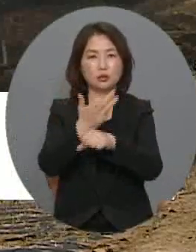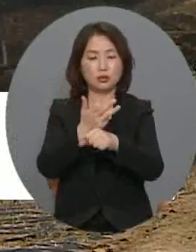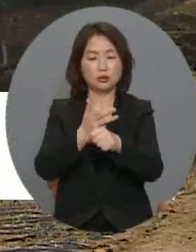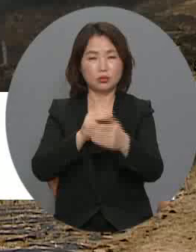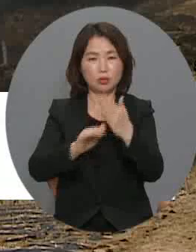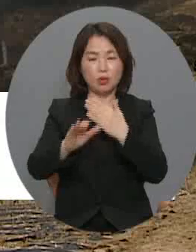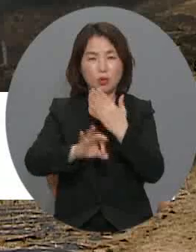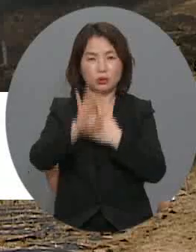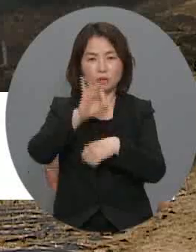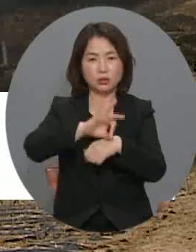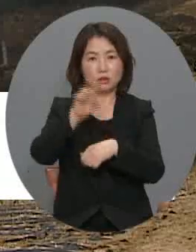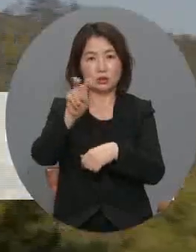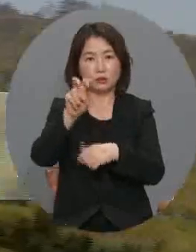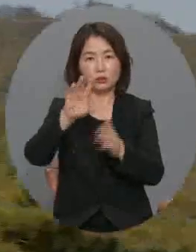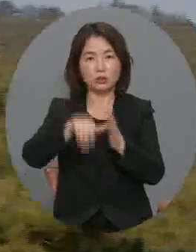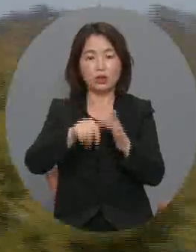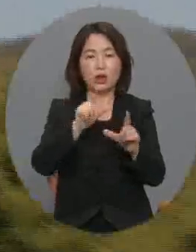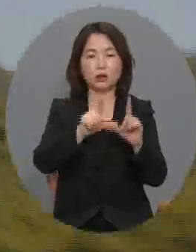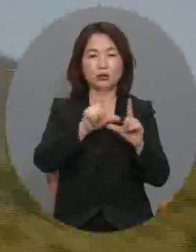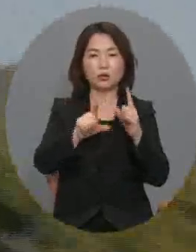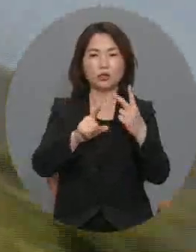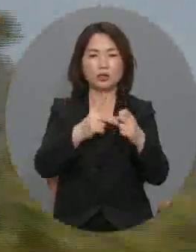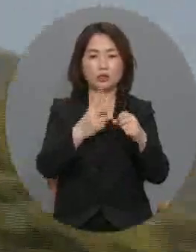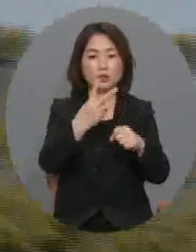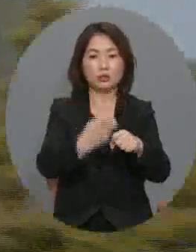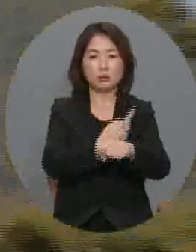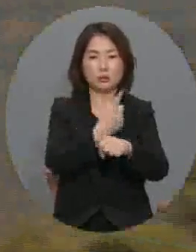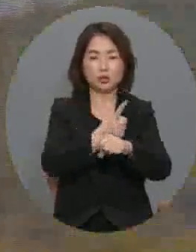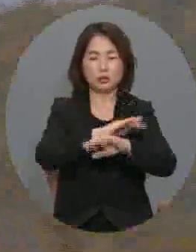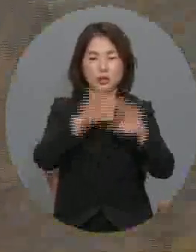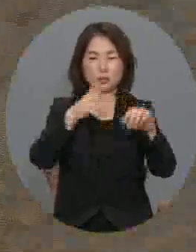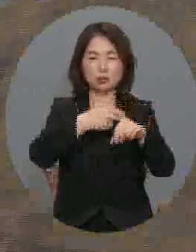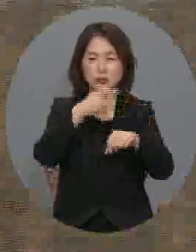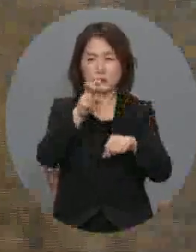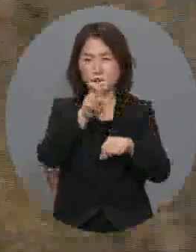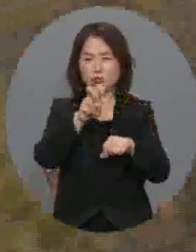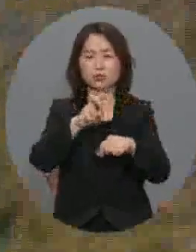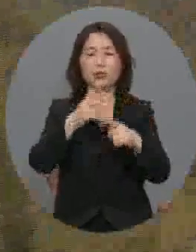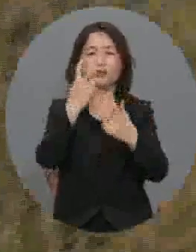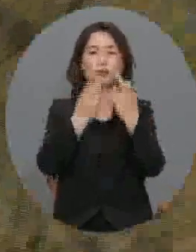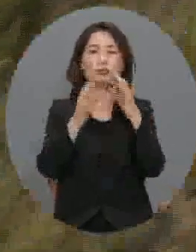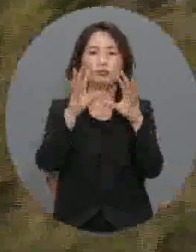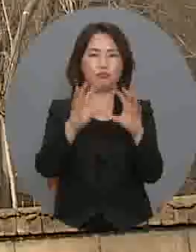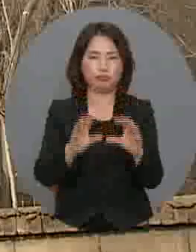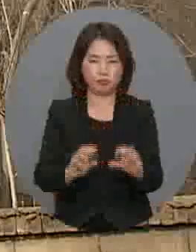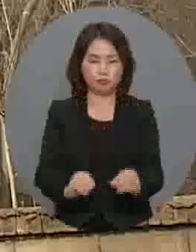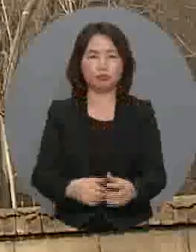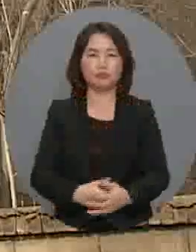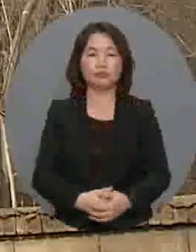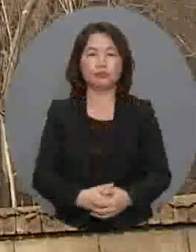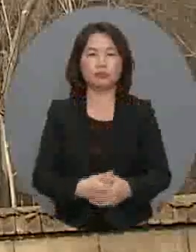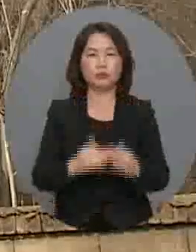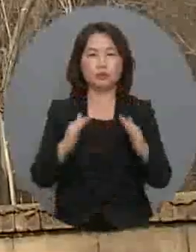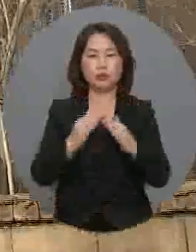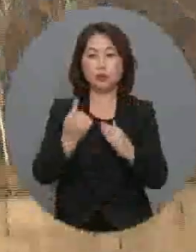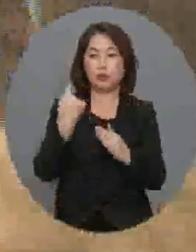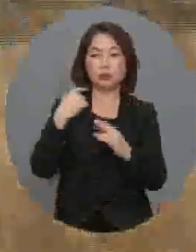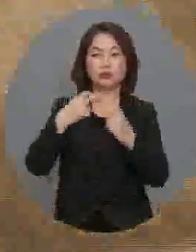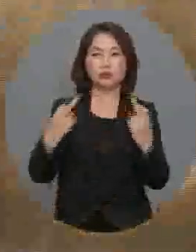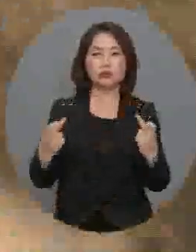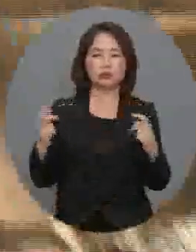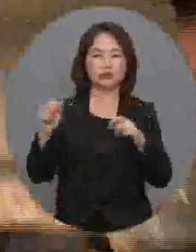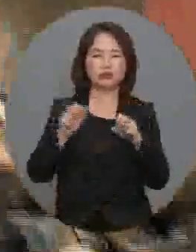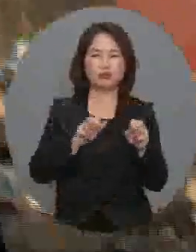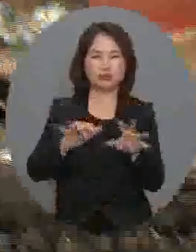만인 오전 10시 20분에, 안동은 21시간 만인 낮 12시 20분에 주불을 잡았습니다. 주택 뒤 야산까지